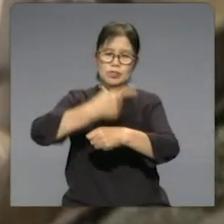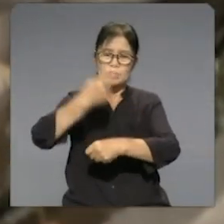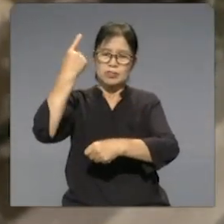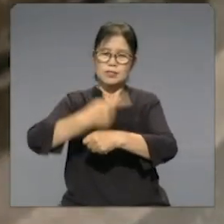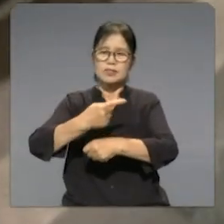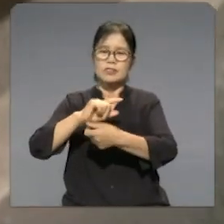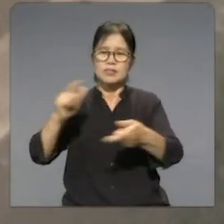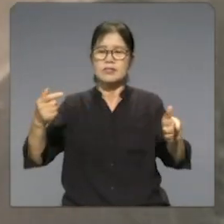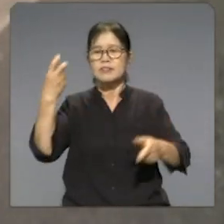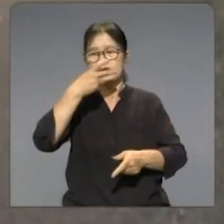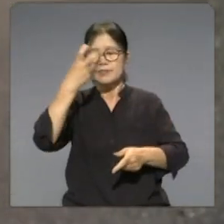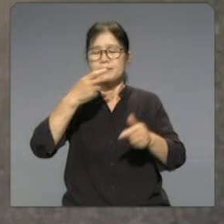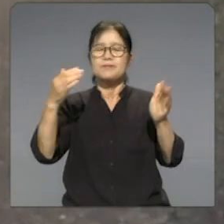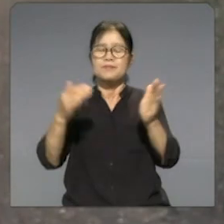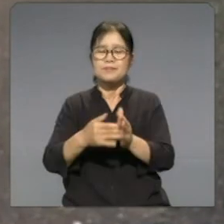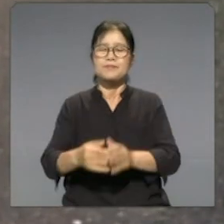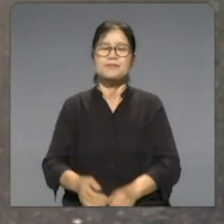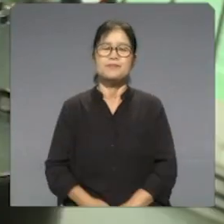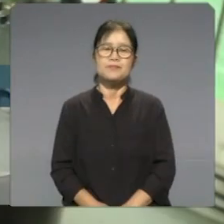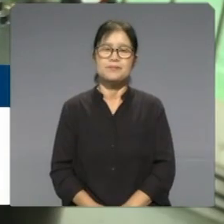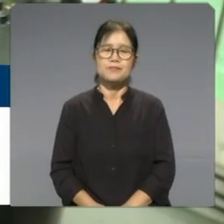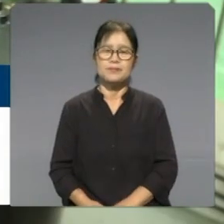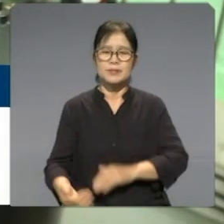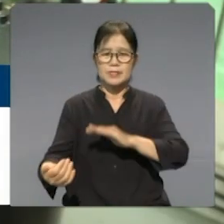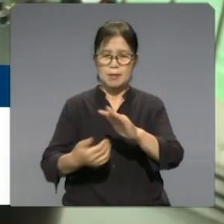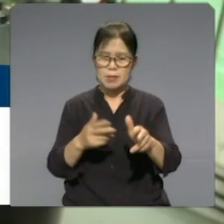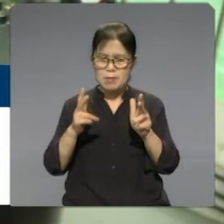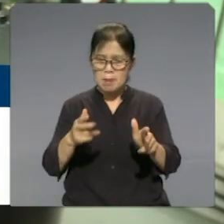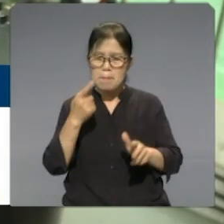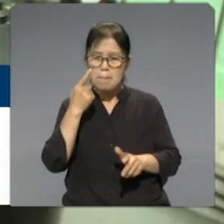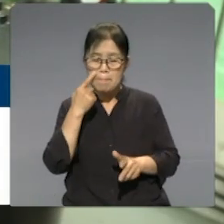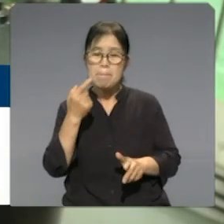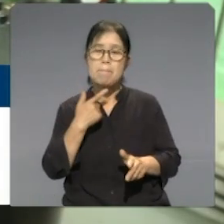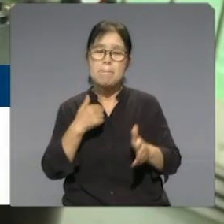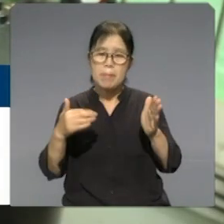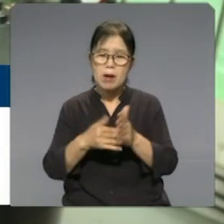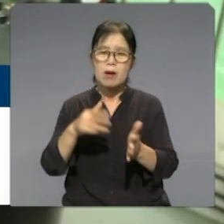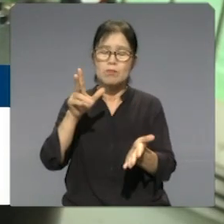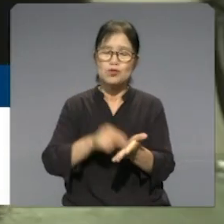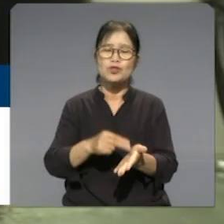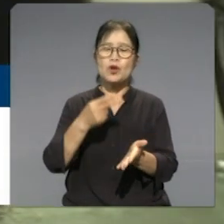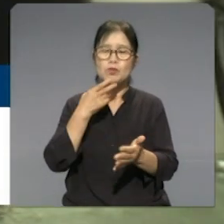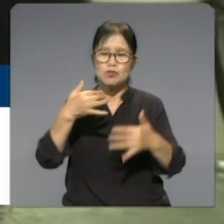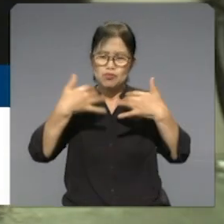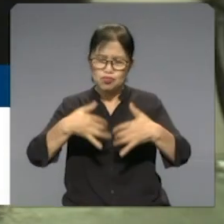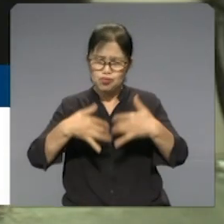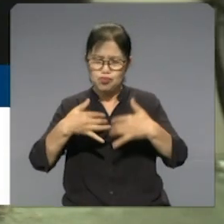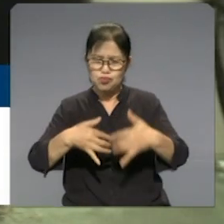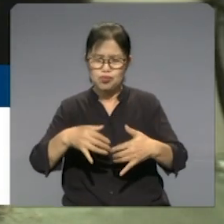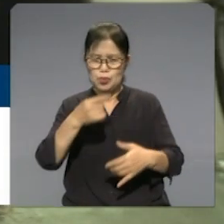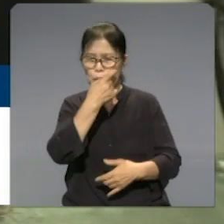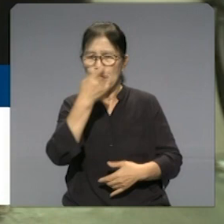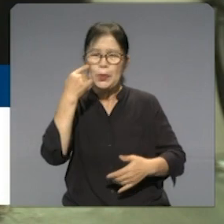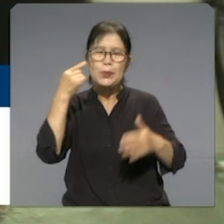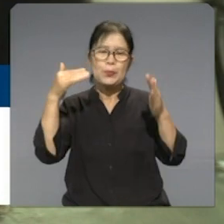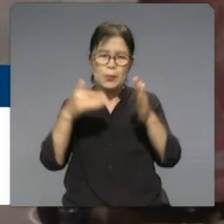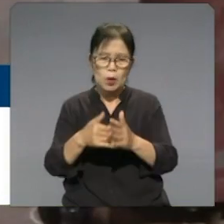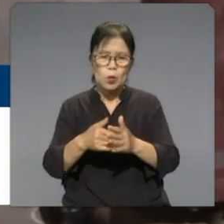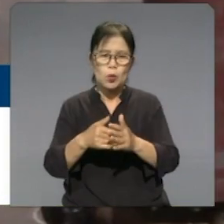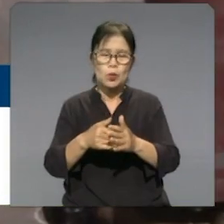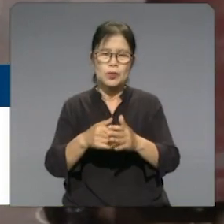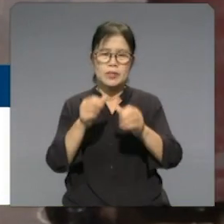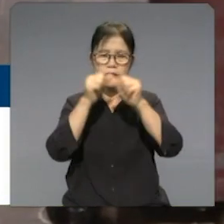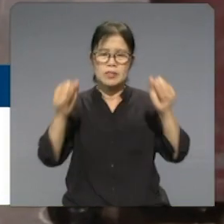등을 점검했습니다. 우리가 예비 가동을 한번 다 해봤습니다. 그래서 문제없이 우리가 펌프가 가동하는 걸 다 확인을 했고요. 그다음에